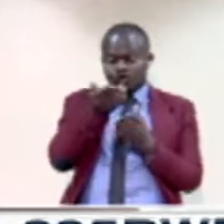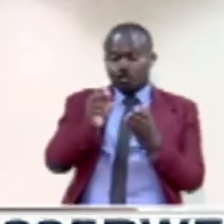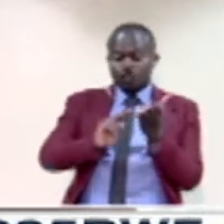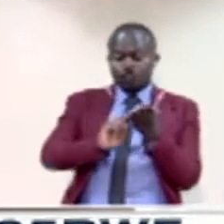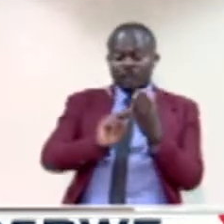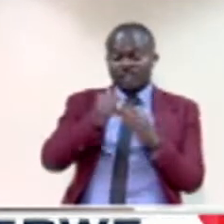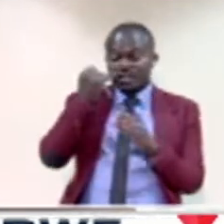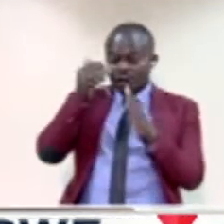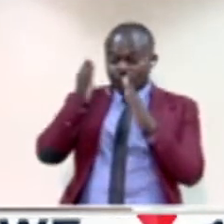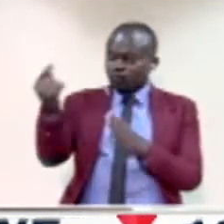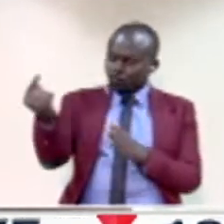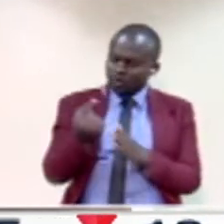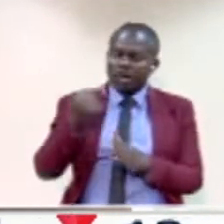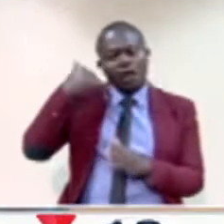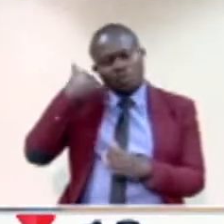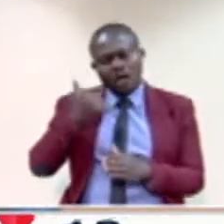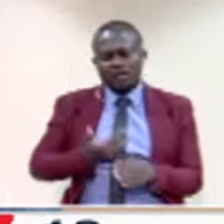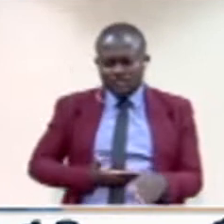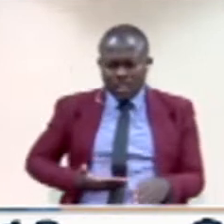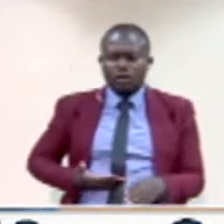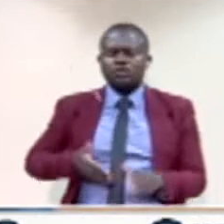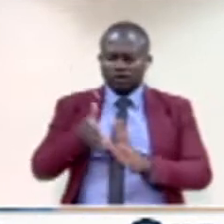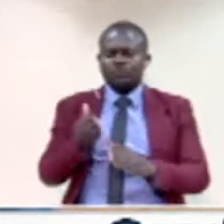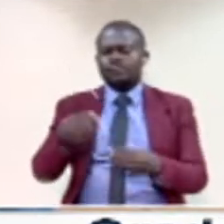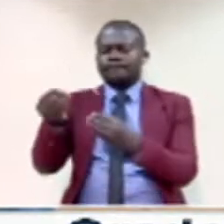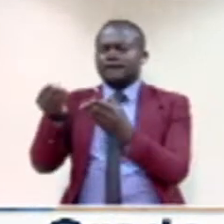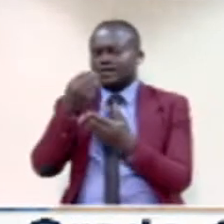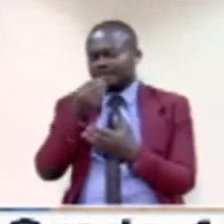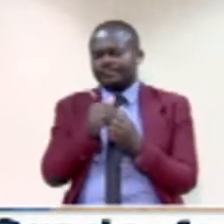hagize muturage uhamagara. Mbere twahaye abaturage